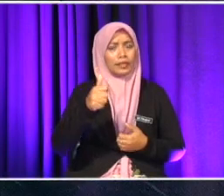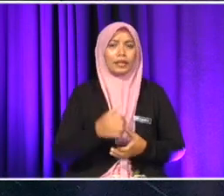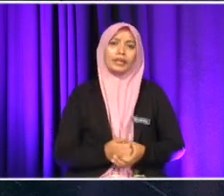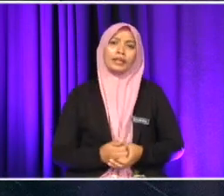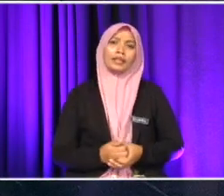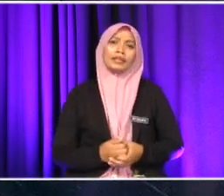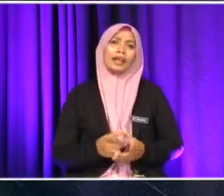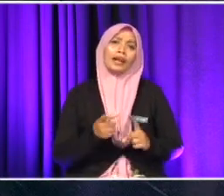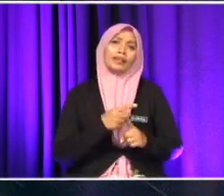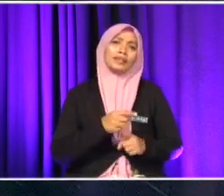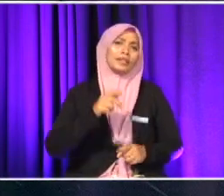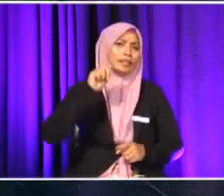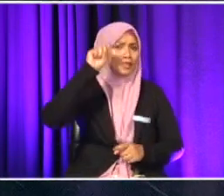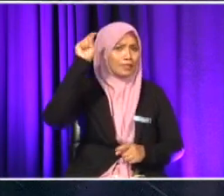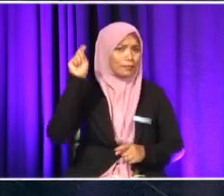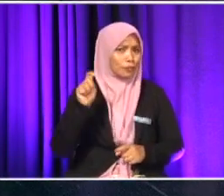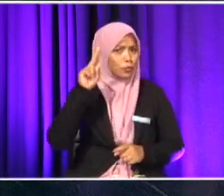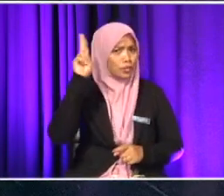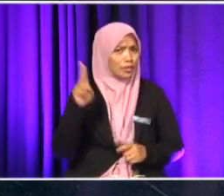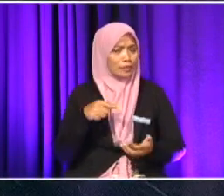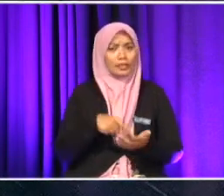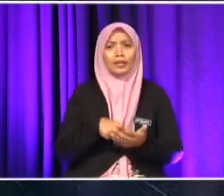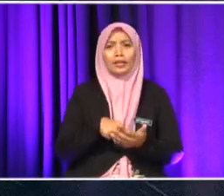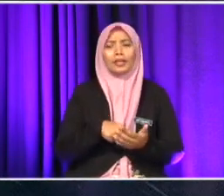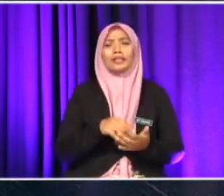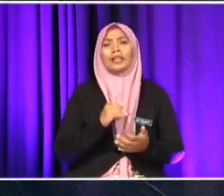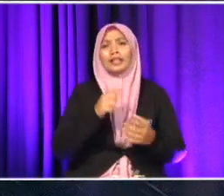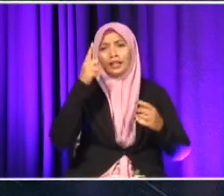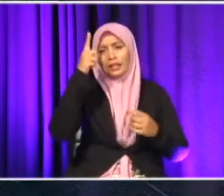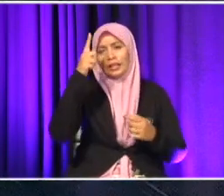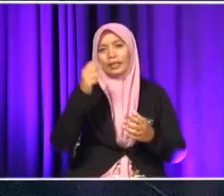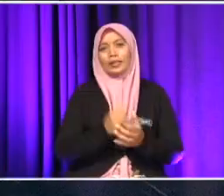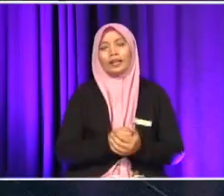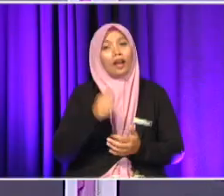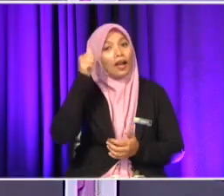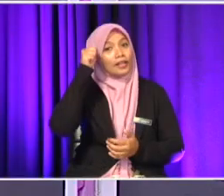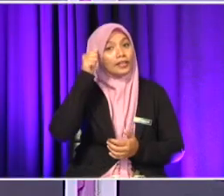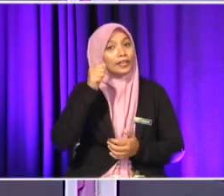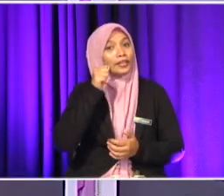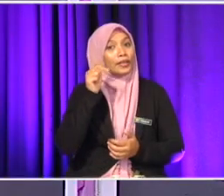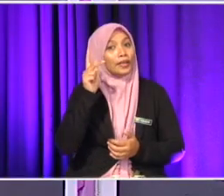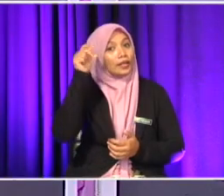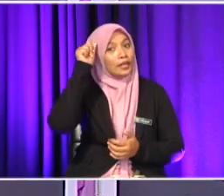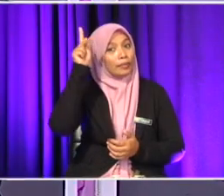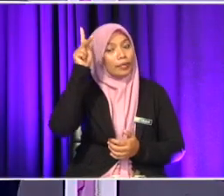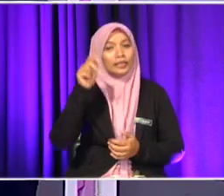keseluruhannya Oke sepanjang lihat model-model ikut tadi iya